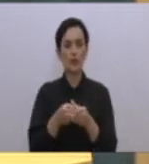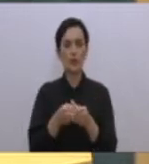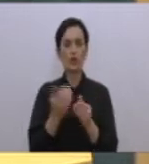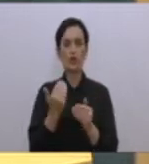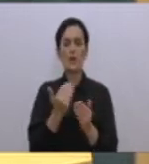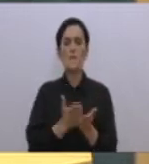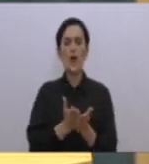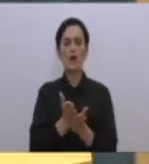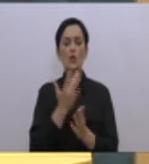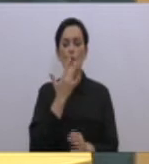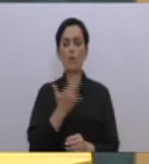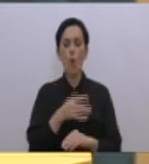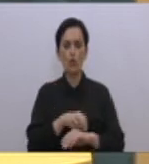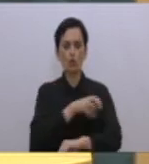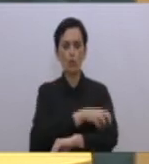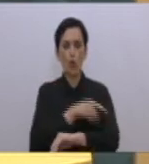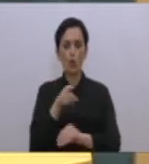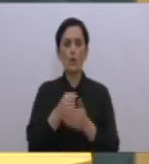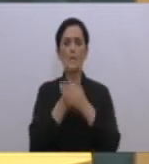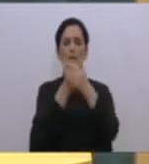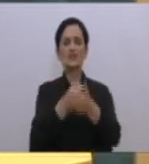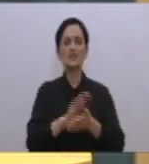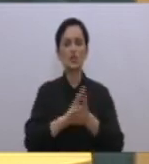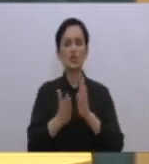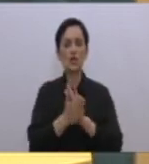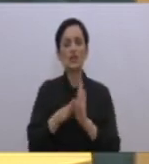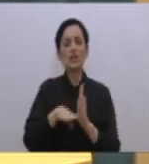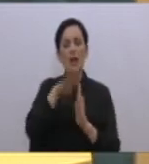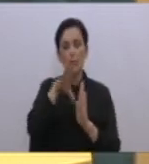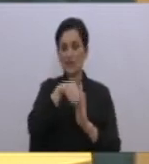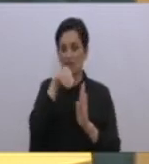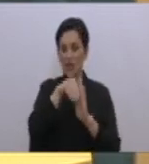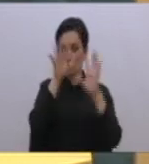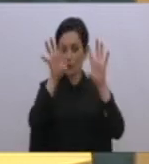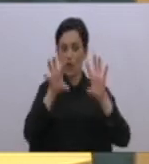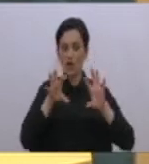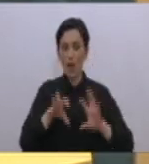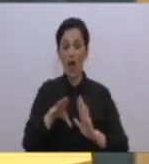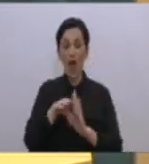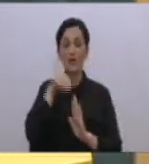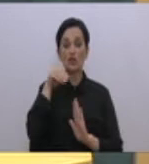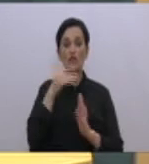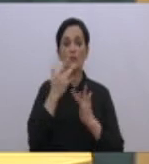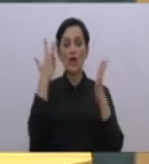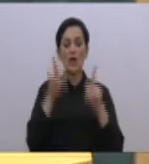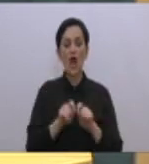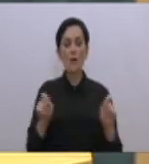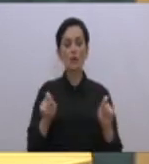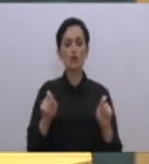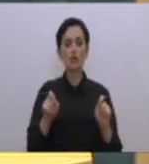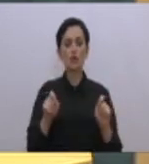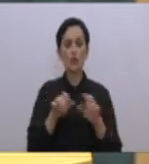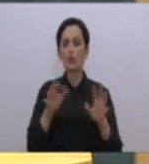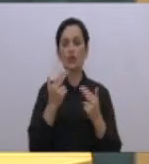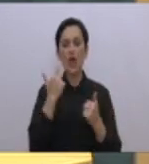რომლის ფარგლებშიც პოლიტიკურ პარტიებს შორის მიღწეული შეთანხმებით გაუმჯობესდა საარჩევნო კანონმდებლობა არჩევნების გამჭვირვალობის, პლურალიზმის